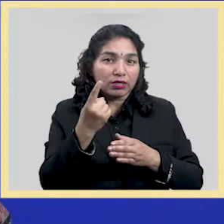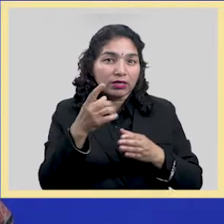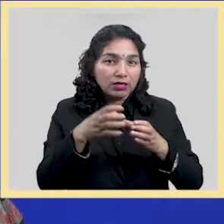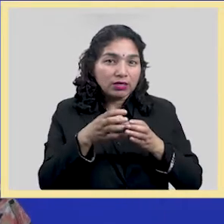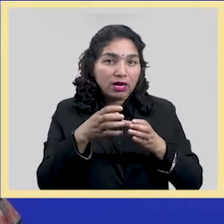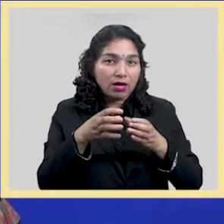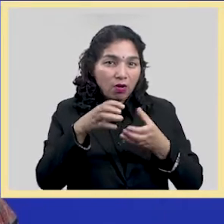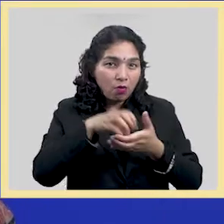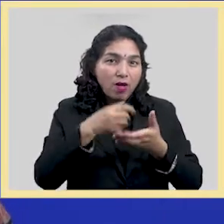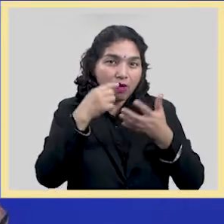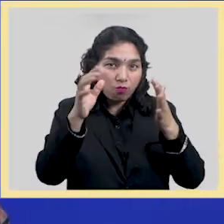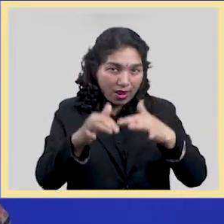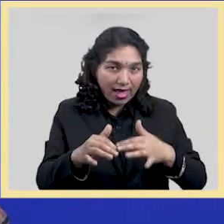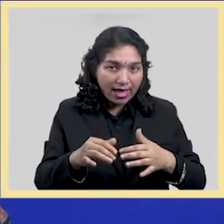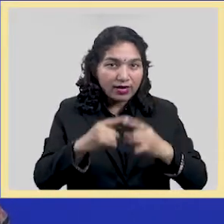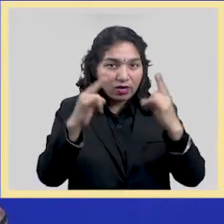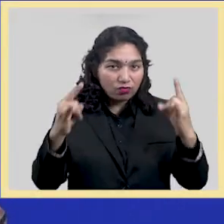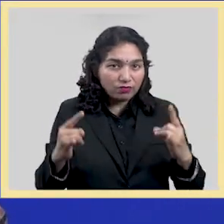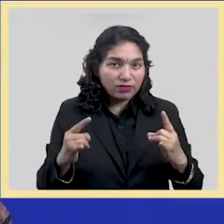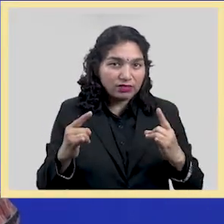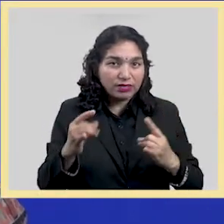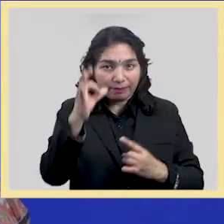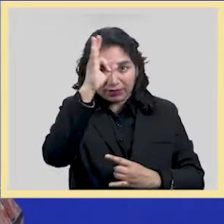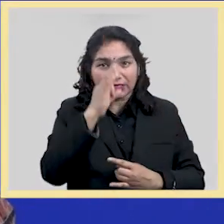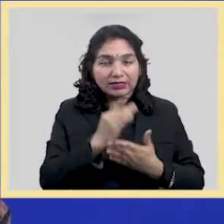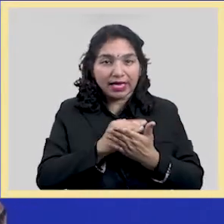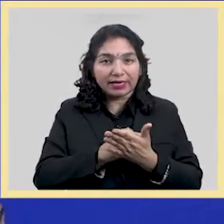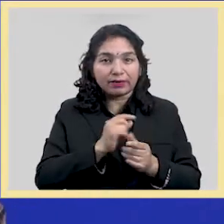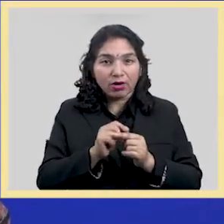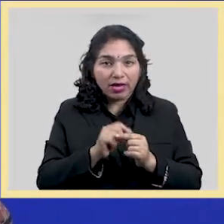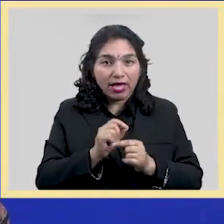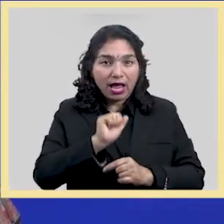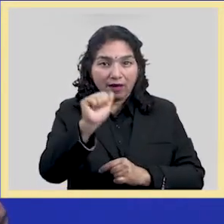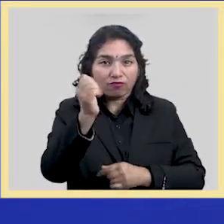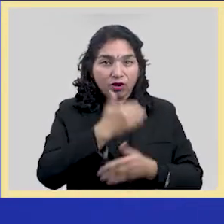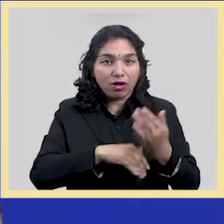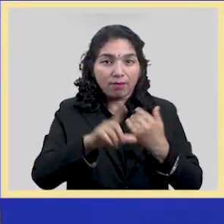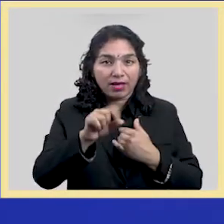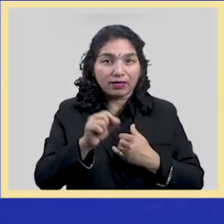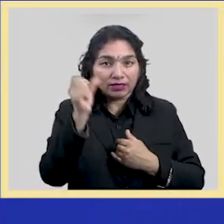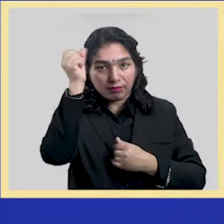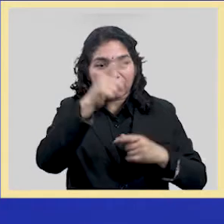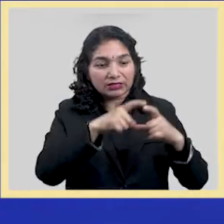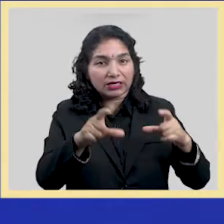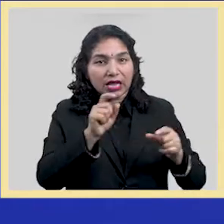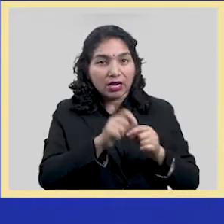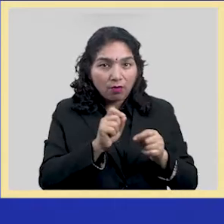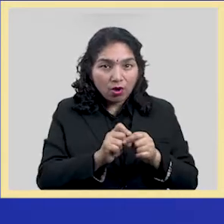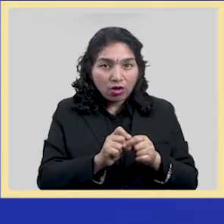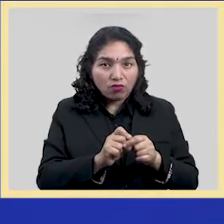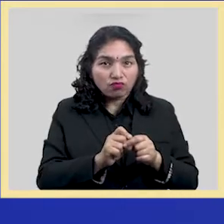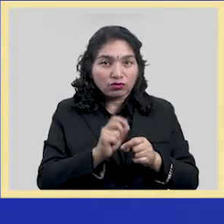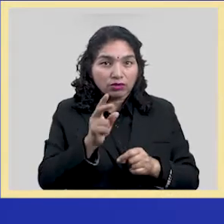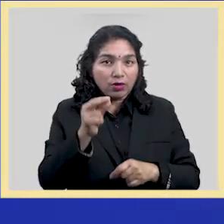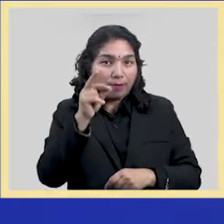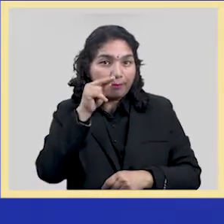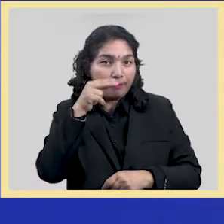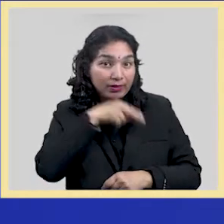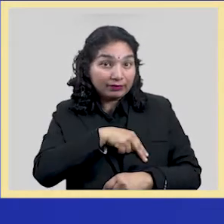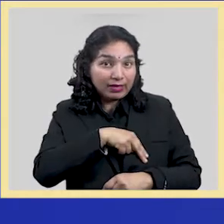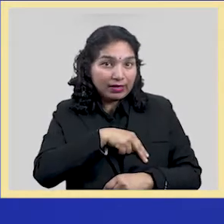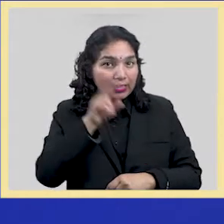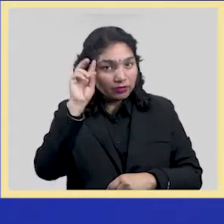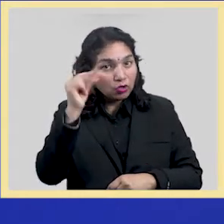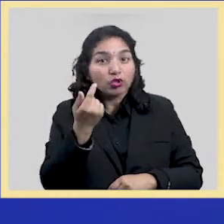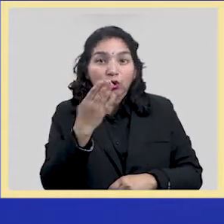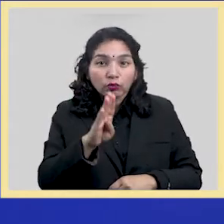ठाउँमा बोलाएर घुम्ती शिविरको जस्तो कार्यक्रम राखेर अथवा विशेष कार्यक्रम बनाएर ल तपाईँहरू चाहिँ नि आफ्नो अपाङ्गता परिचय पत्र बनाउनुहोस् अनि त्यसपछि तपाईँहरूको भत्ताको सहजीकरण